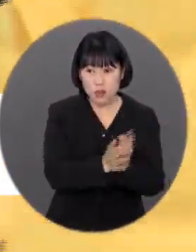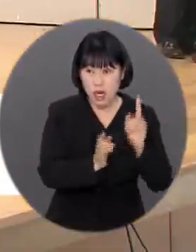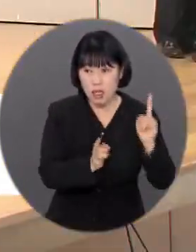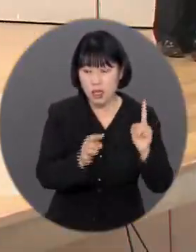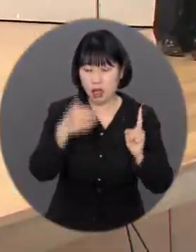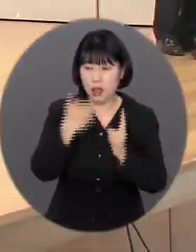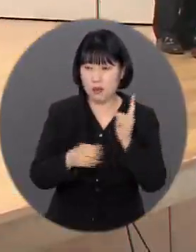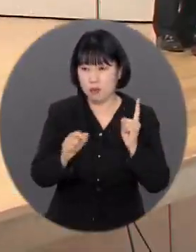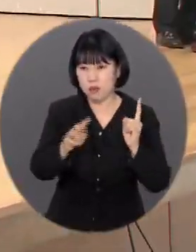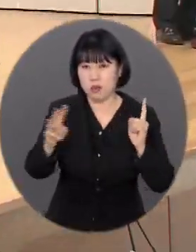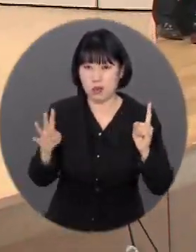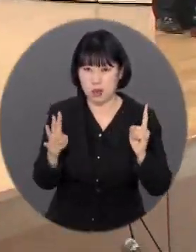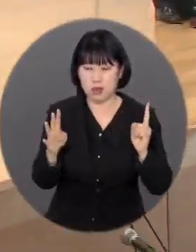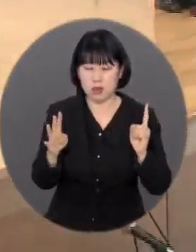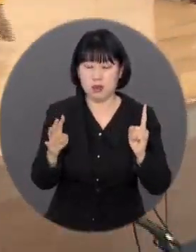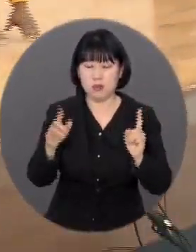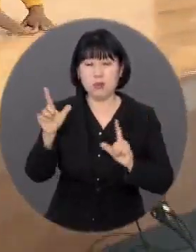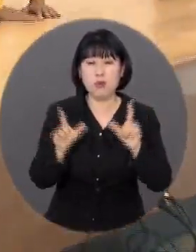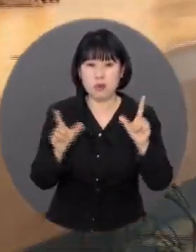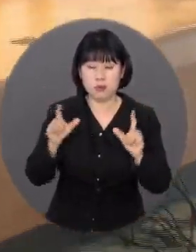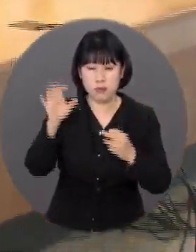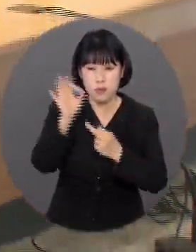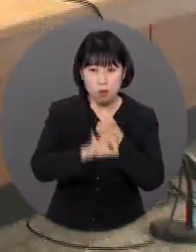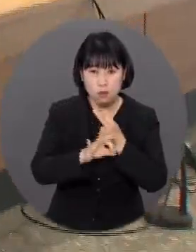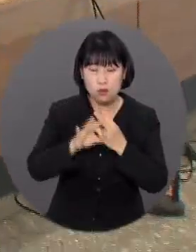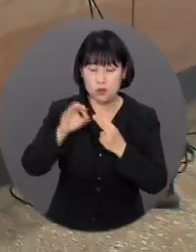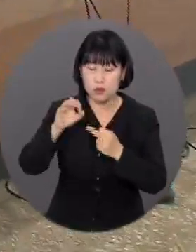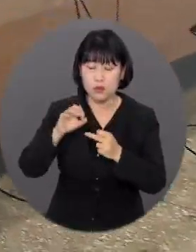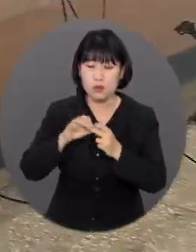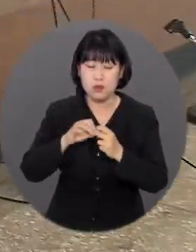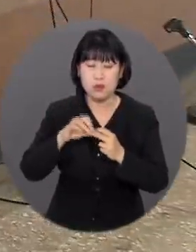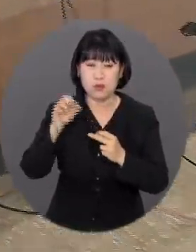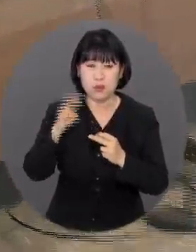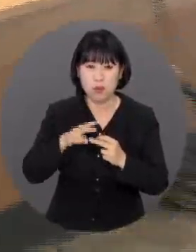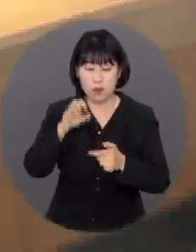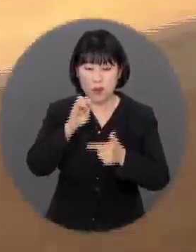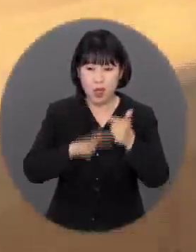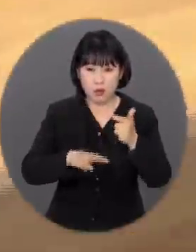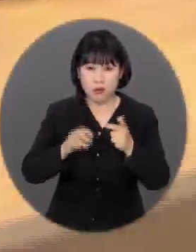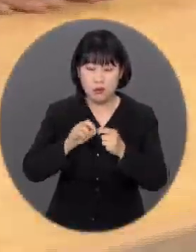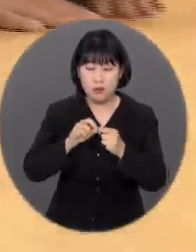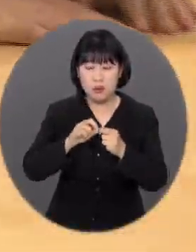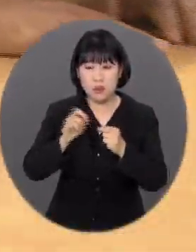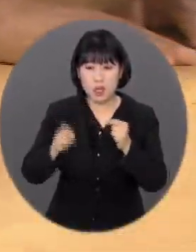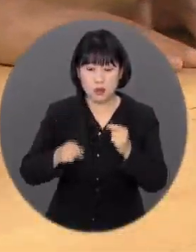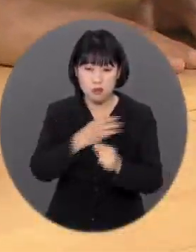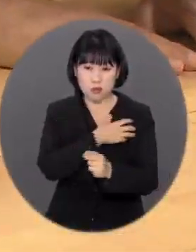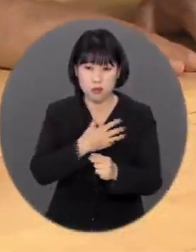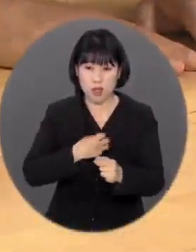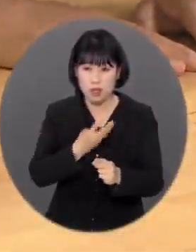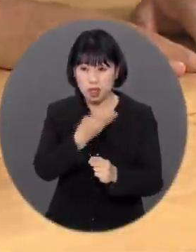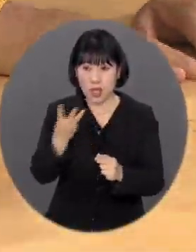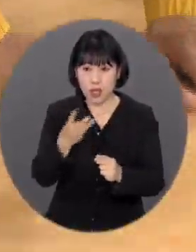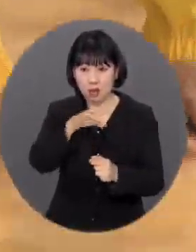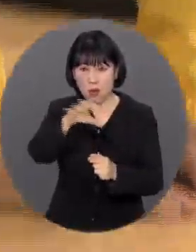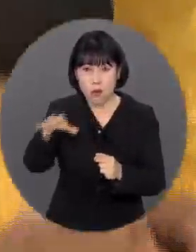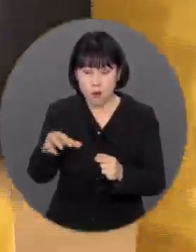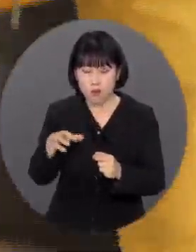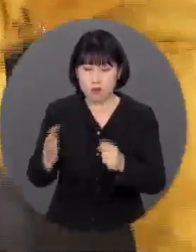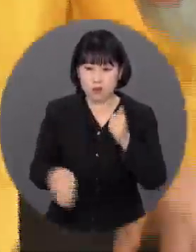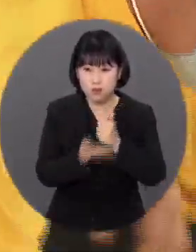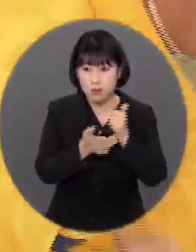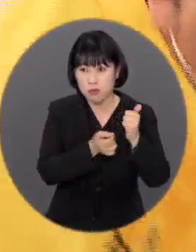됐습니다. 광주에서는 서구, 전남에서는 나주와 장성, 무안 등세 곳에서 공천에서 배제된 현역